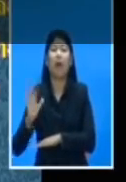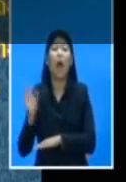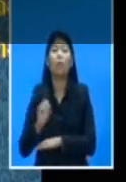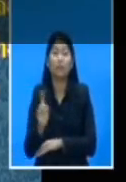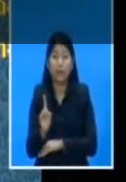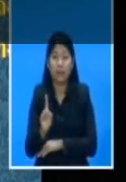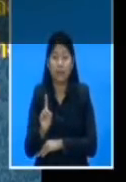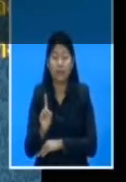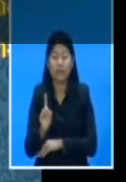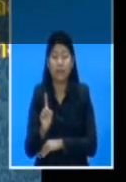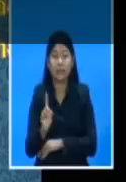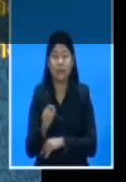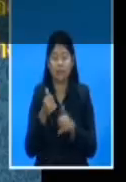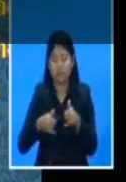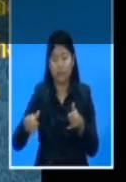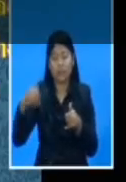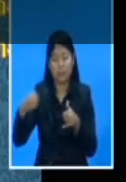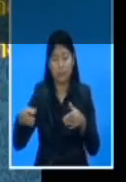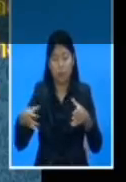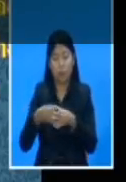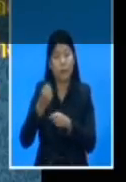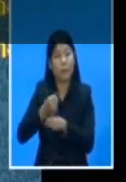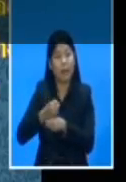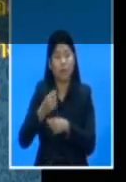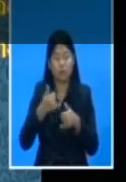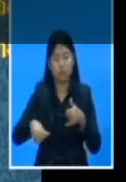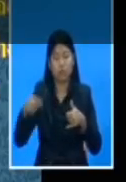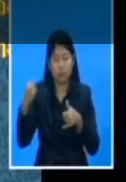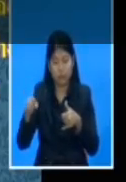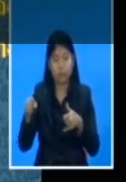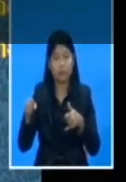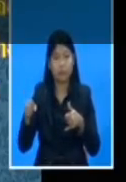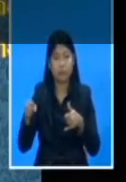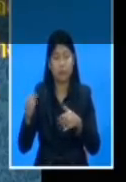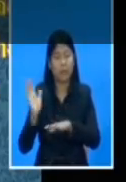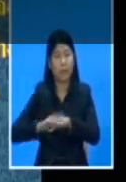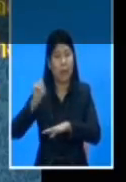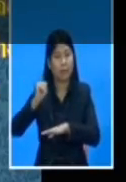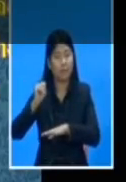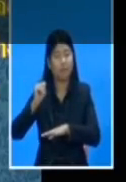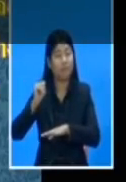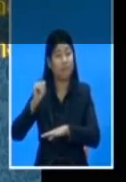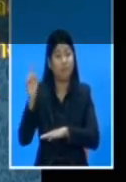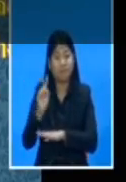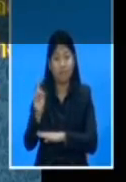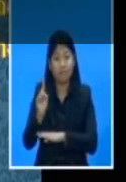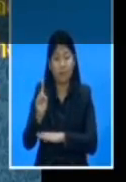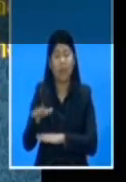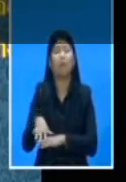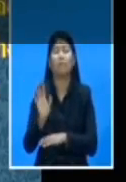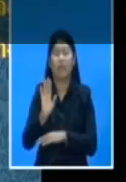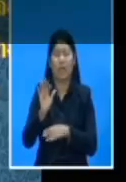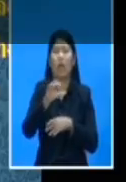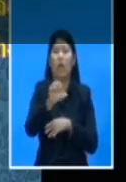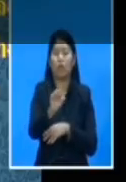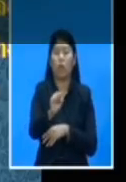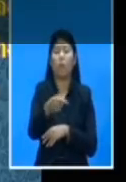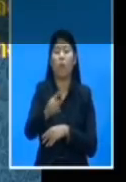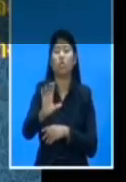เรานำความเห็นเรานำผลการศึกษาของสภาสป